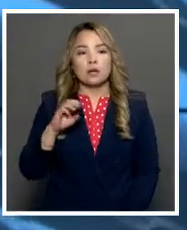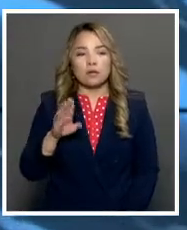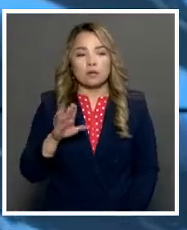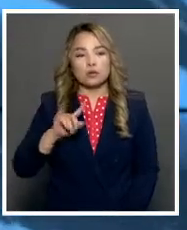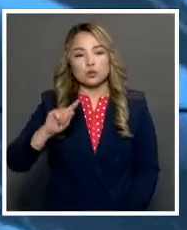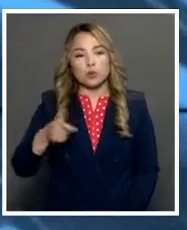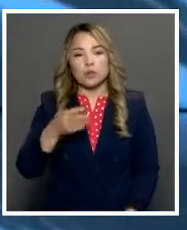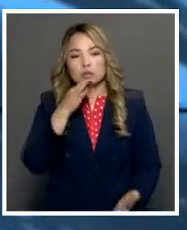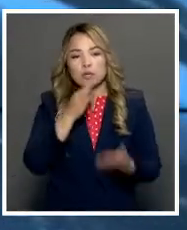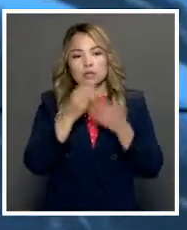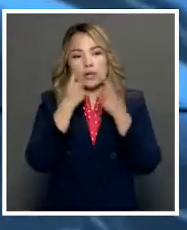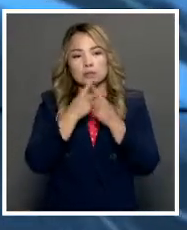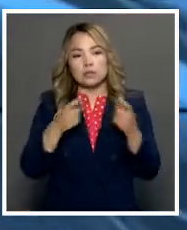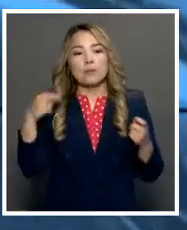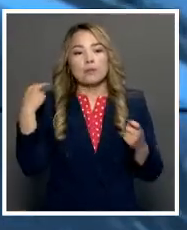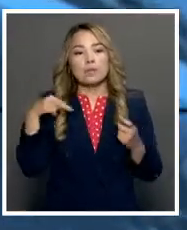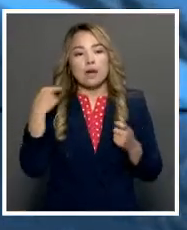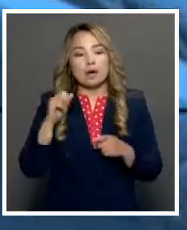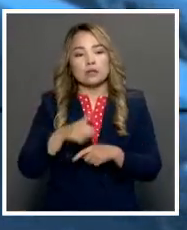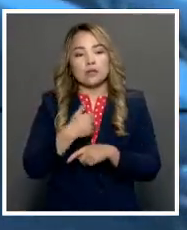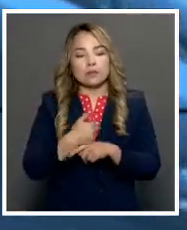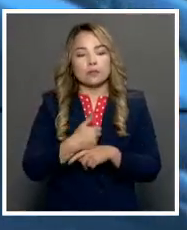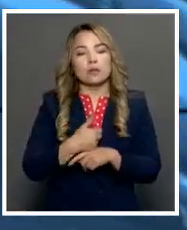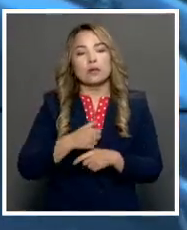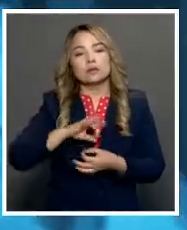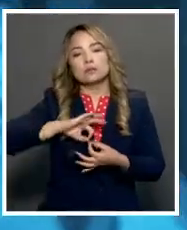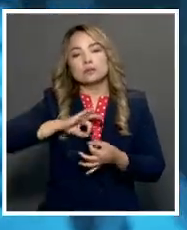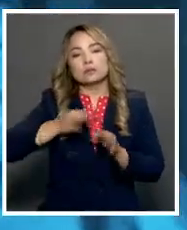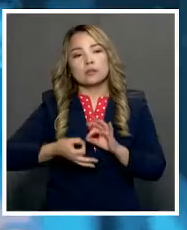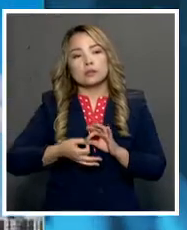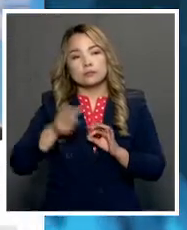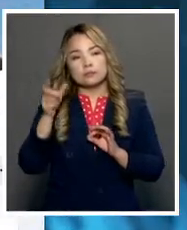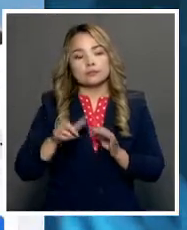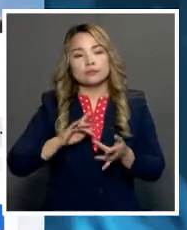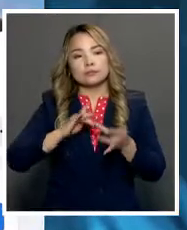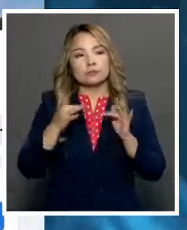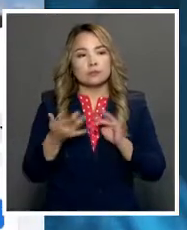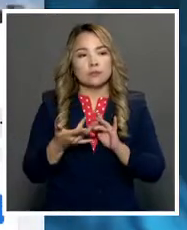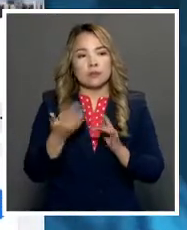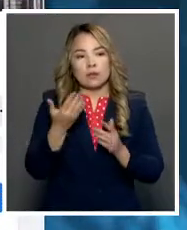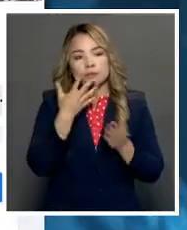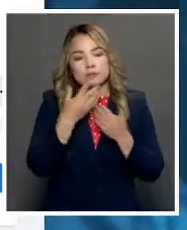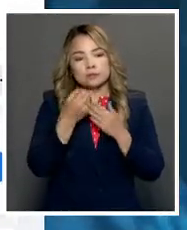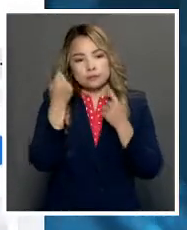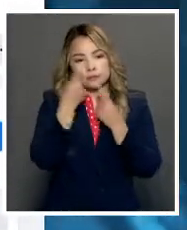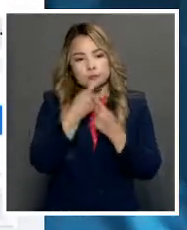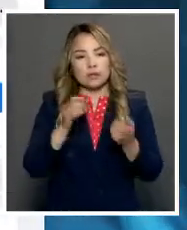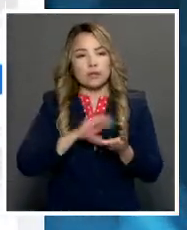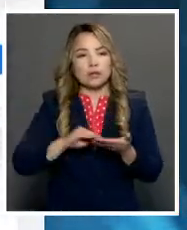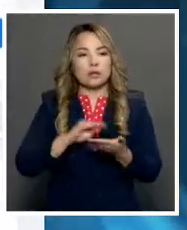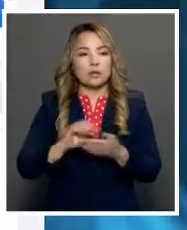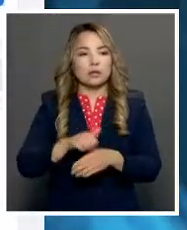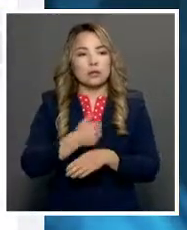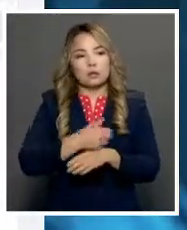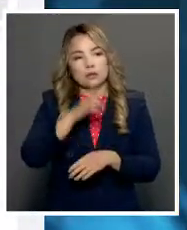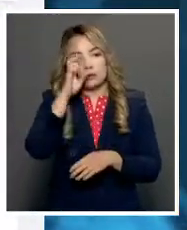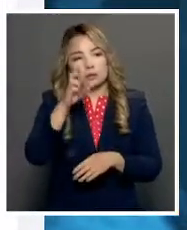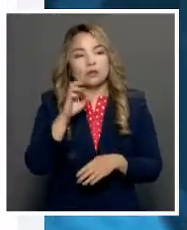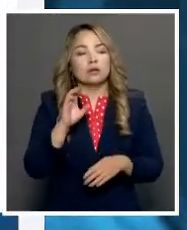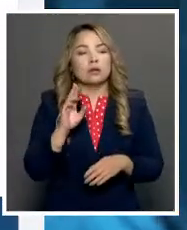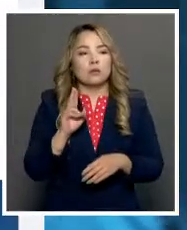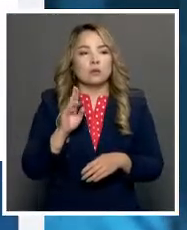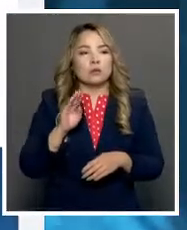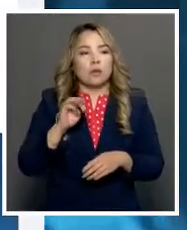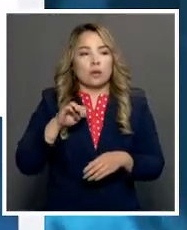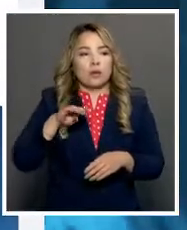сөгіс жариялады. Бұл туралы президенттің баспасөз хатшысы Берік Уәли әлеуметтік желідегі парақшасында жазды. Мемлекет басшысы Қасым Жомарт Тоқаев